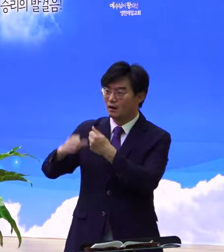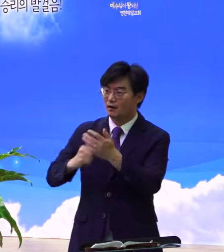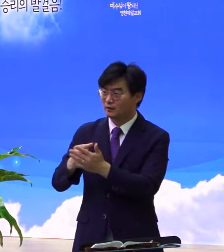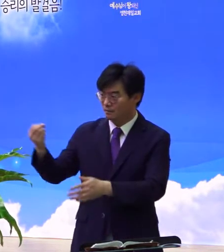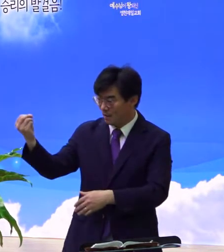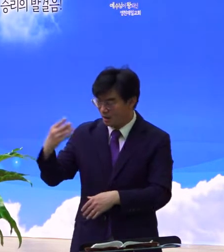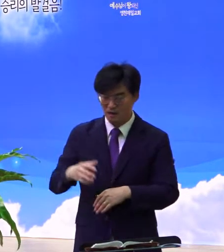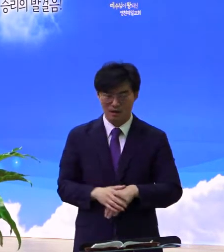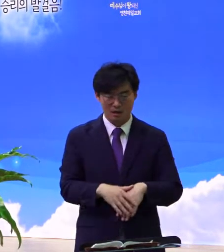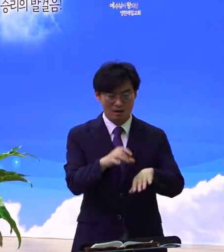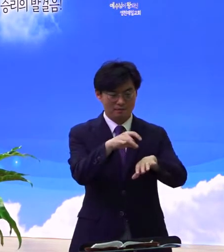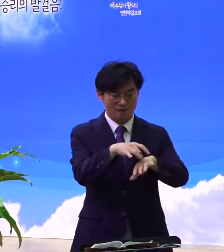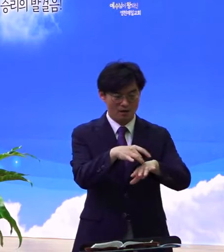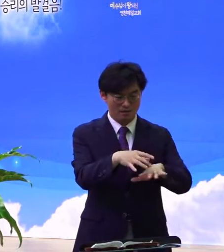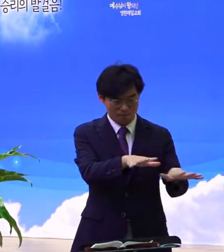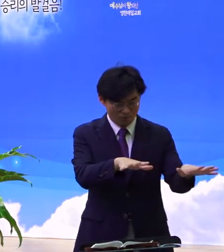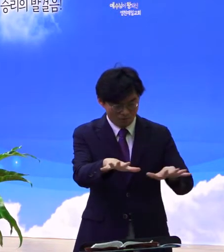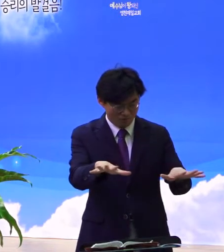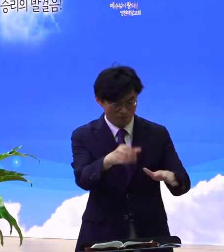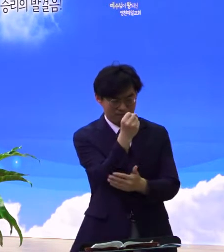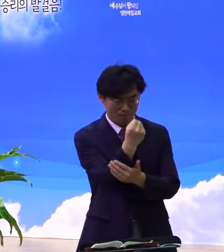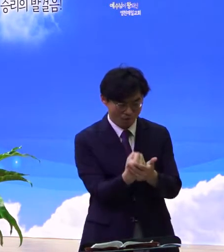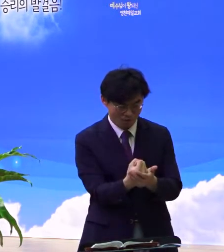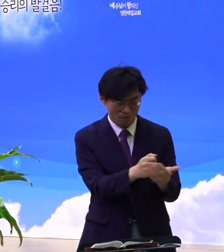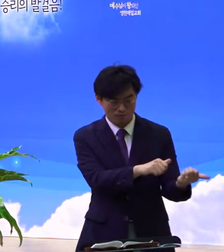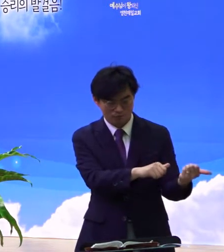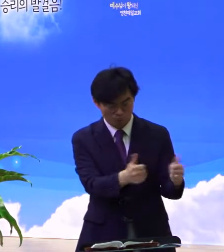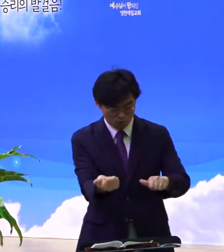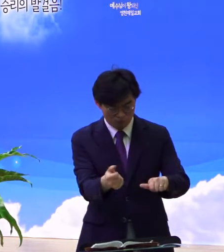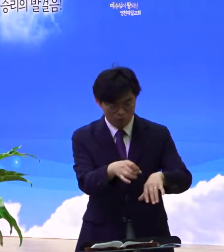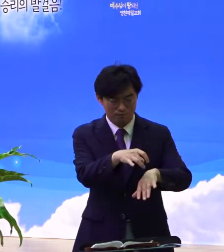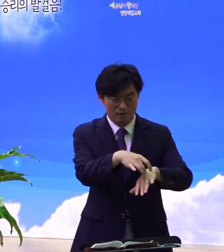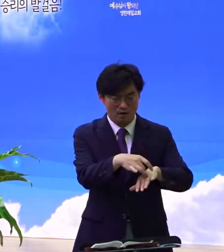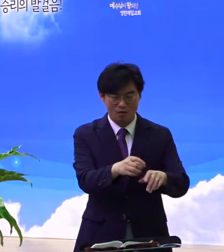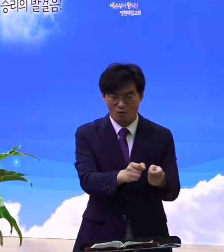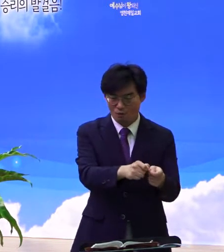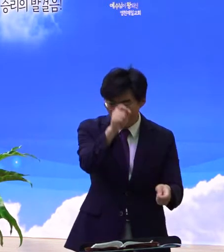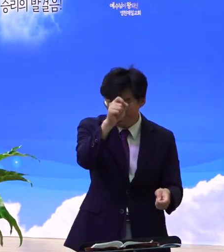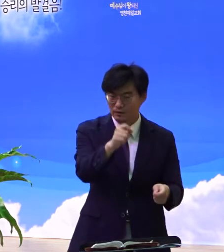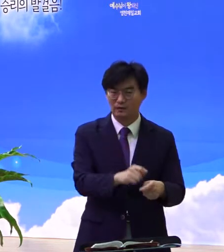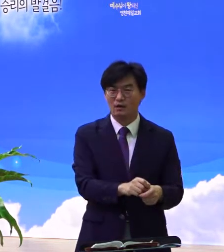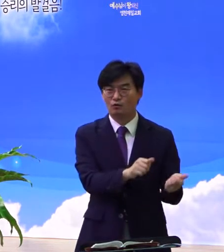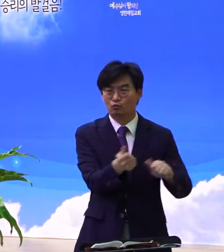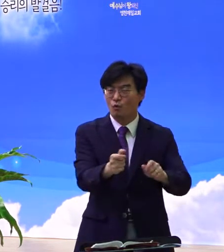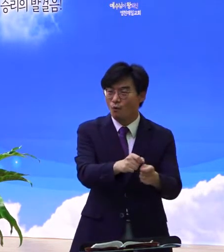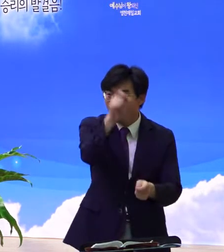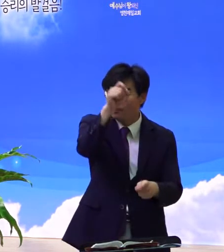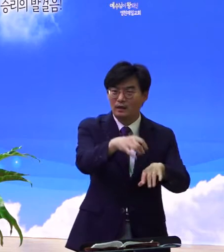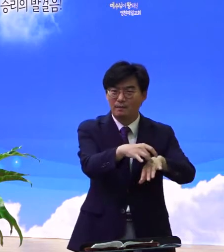뼈들이 심히 말라 있었습니다. 아무 생명이 없다는 것이죠. 죽은 지 이미 오래됐다는